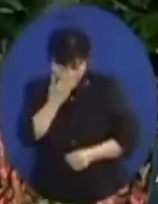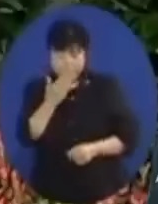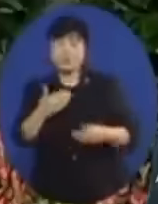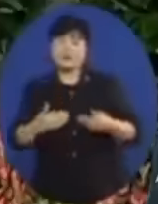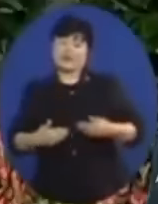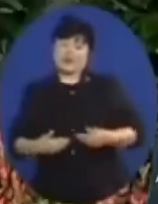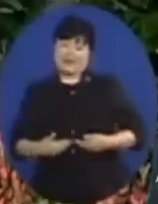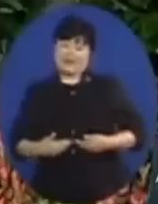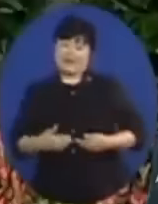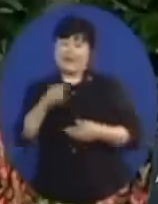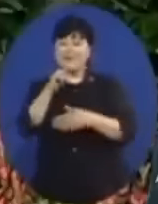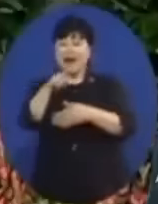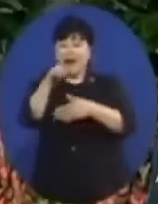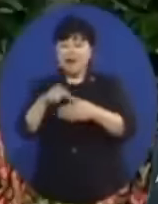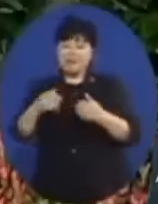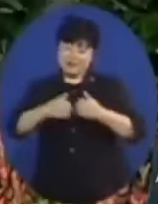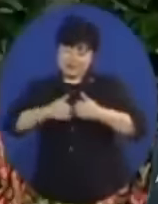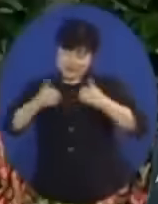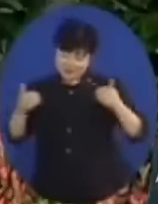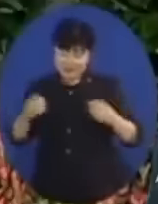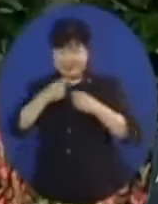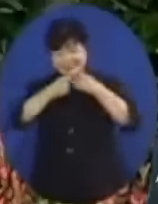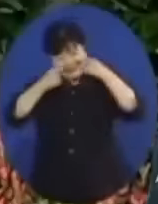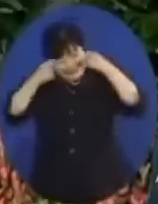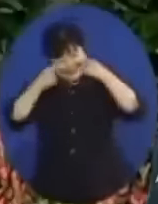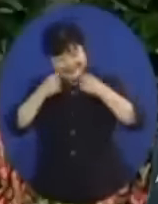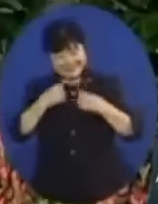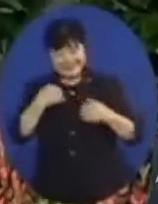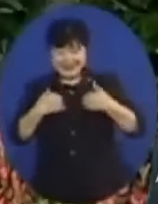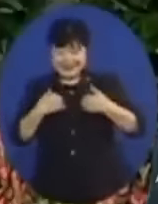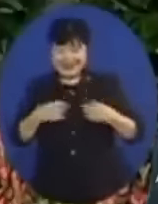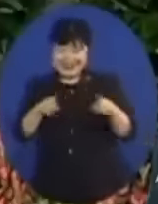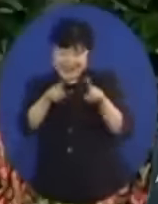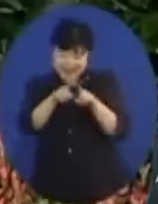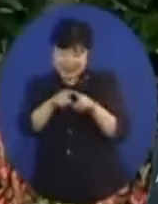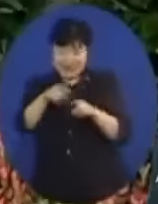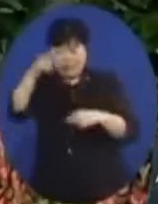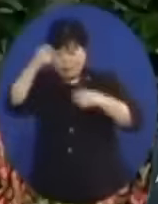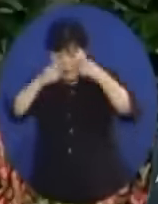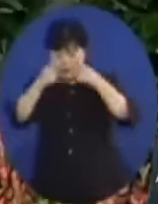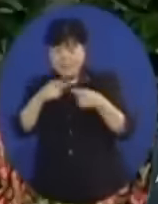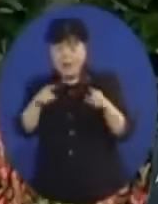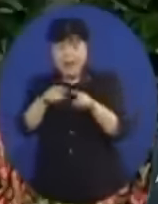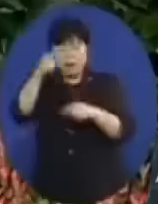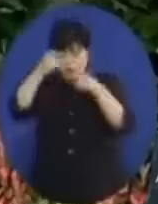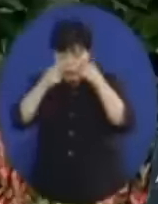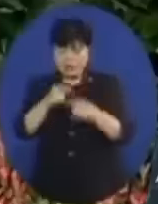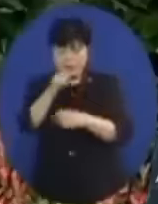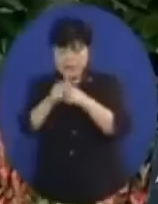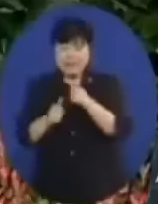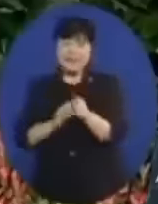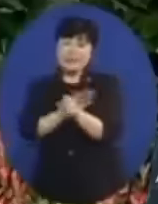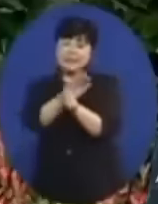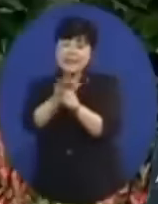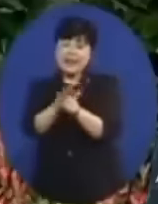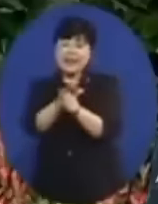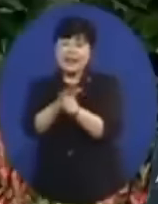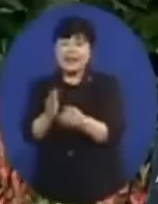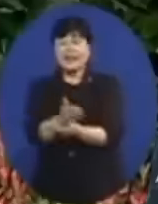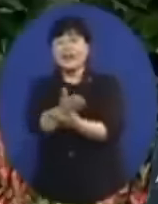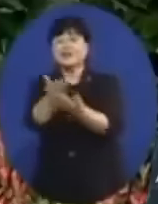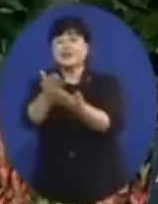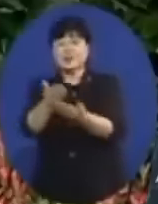합니다. 그리고 마음을 열어 즐거워하는 자와 함께 즐거워하고 우는 자들과 함께 울며 하나님의 사랑을